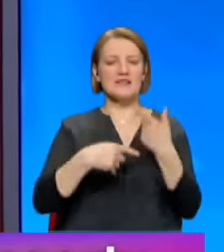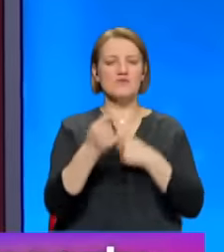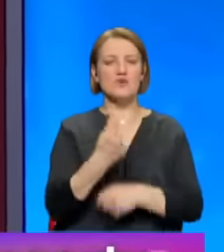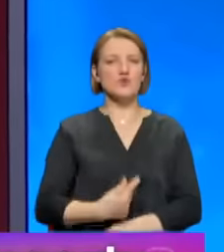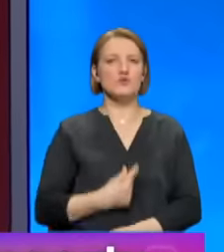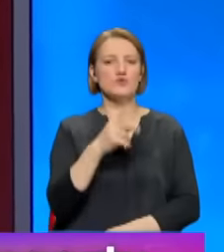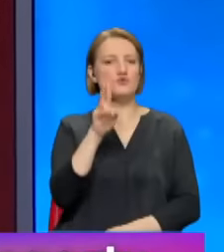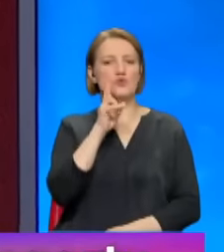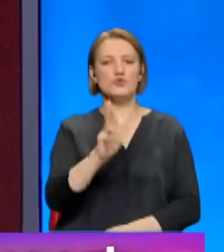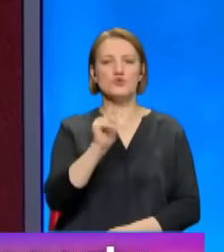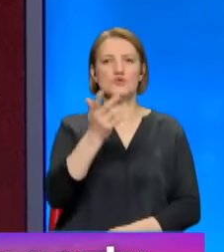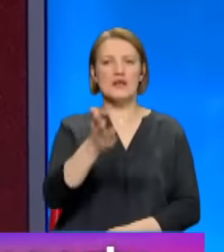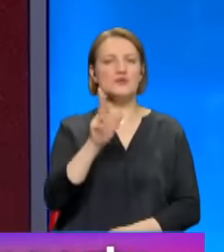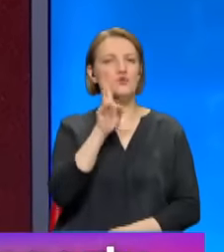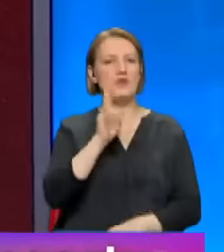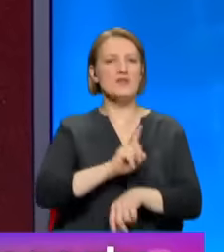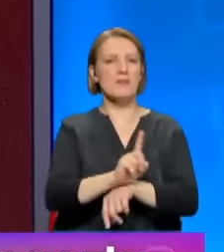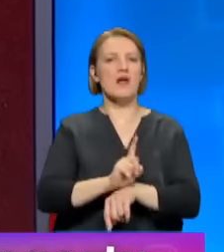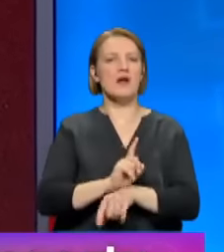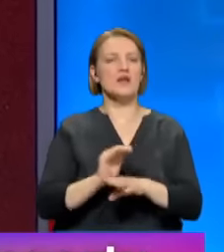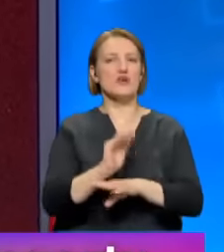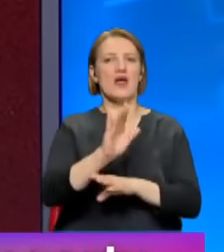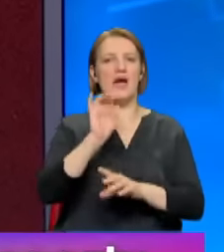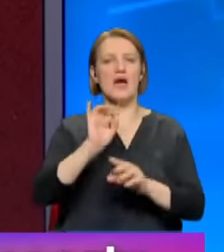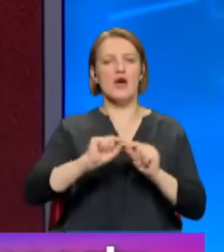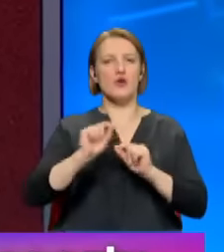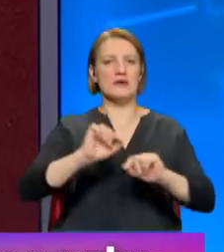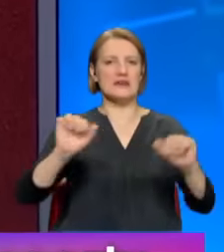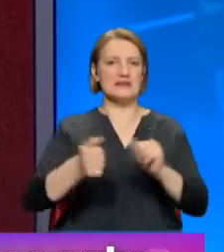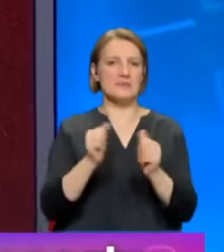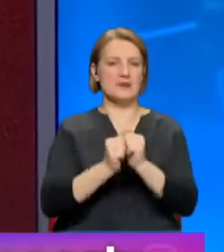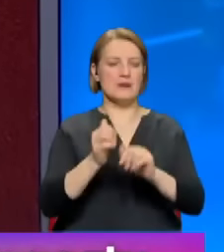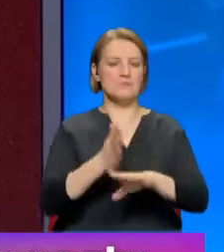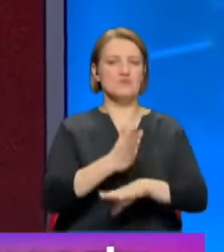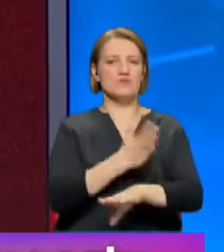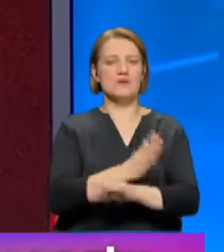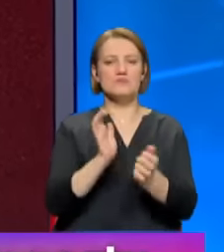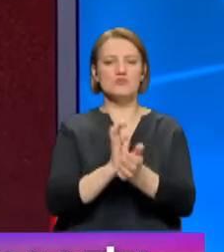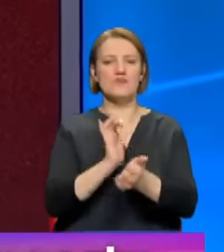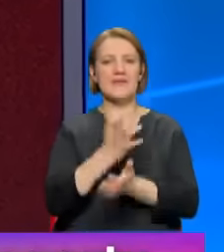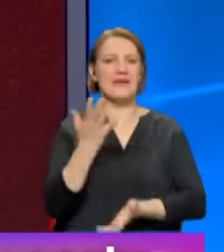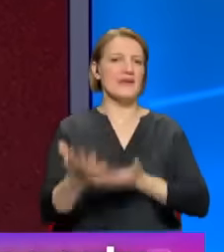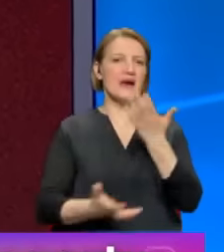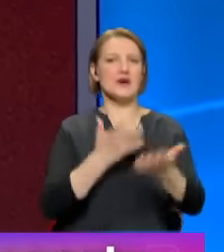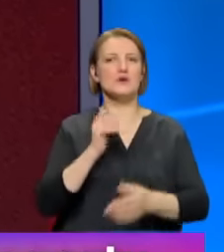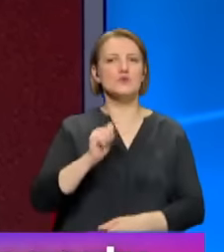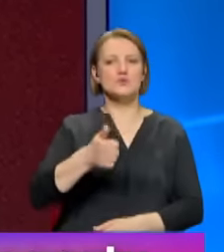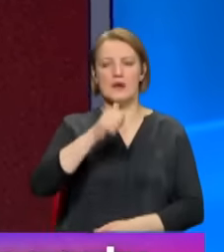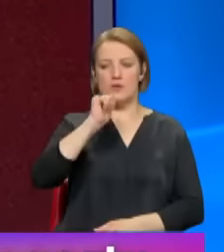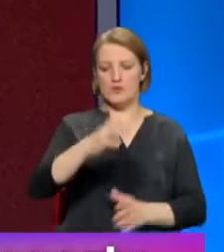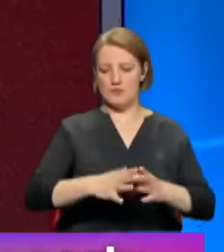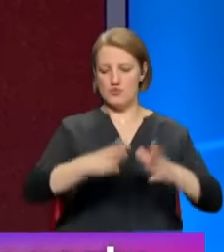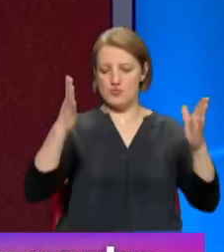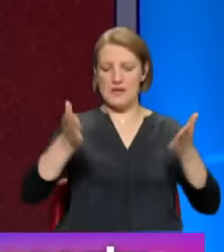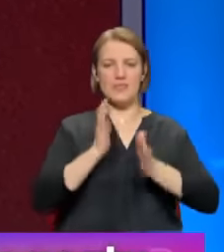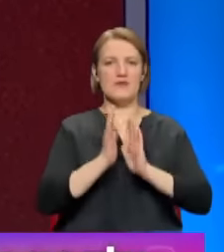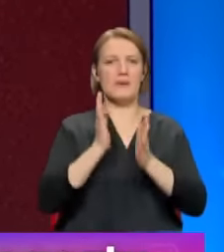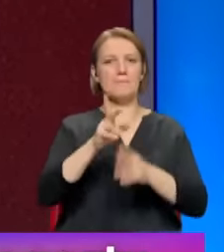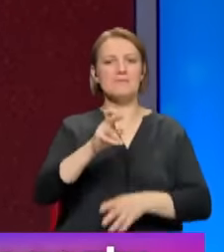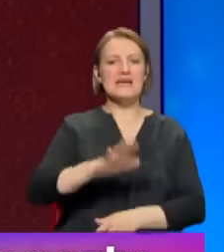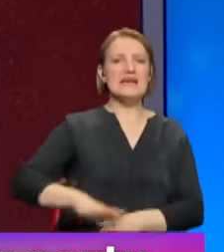3 günde, son zamanlarda yaşanan ekonomik krizle birlikte vatandaşın mutfağındaki yangın günden güne büyümeye devam